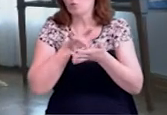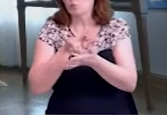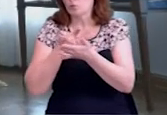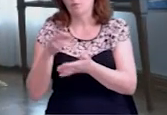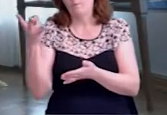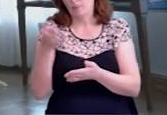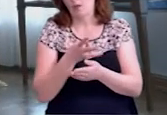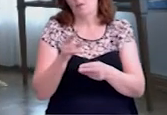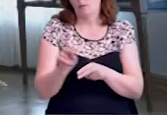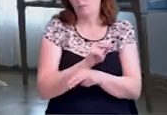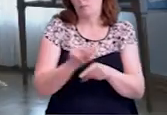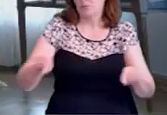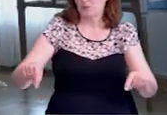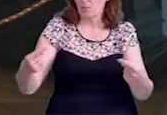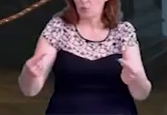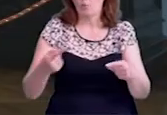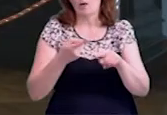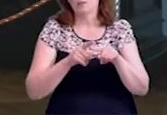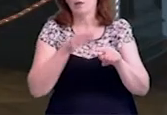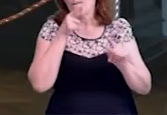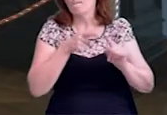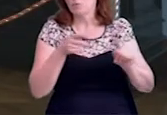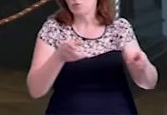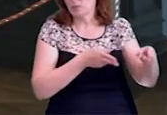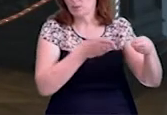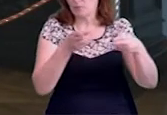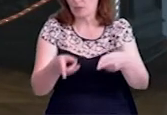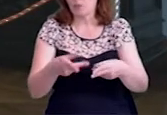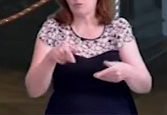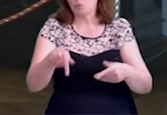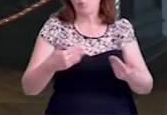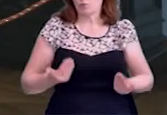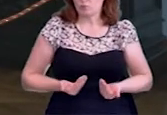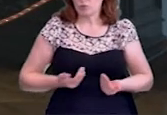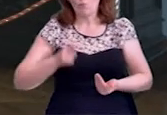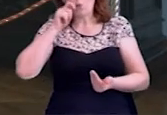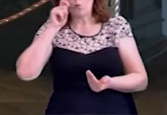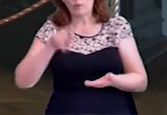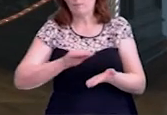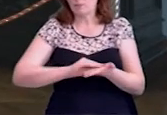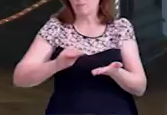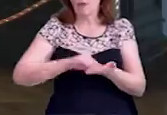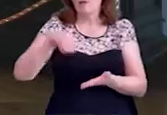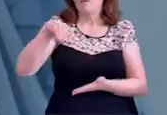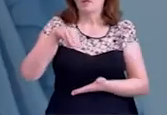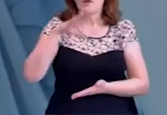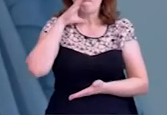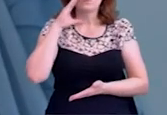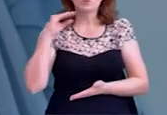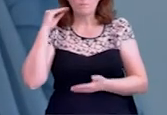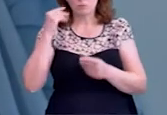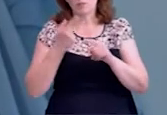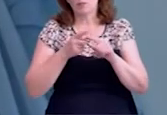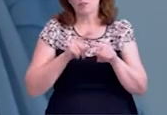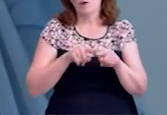треба реставрувати. Наприклад, у цій кімнаті під час свого приїзду до Качанівки жив український письменник і художник Тарас Шевченко. Нині через